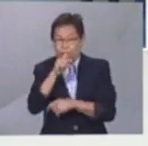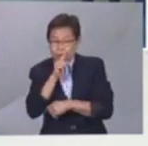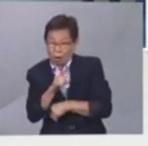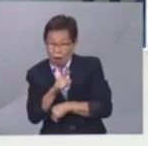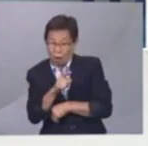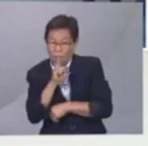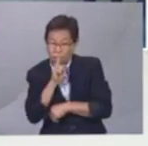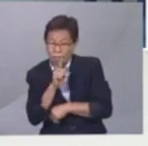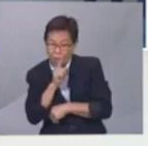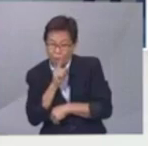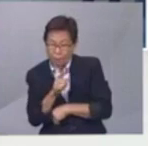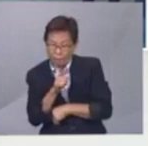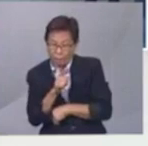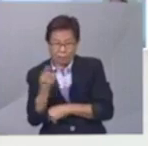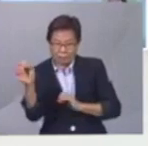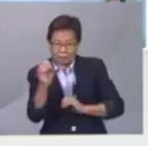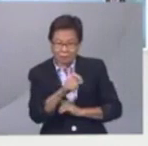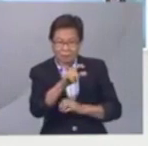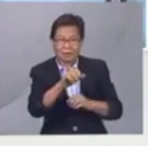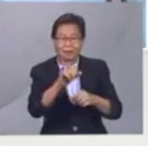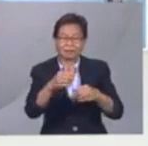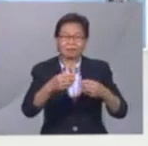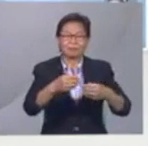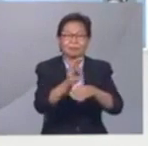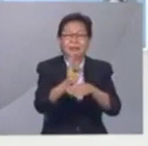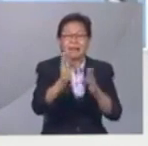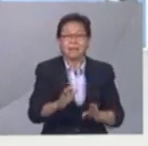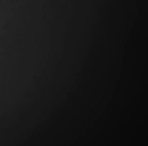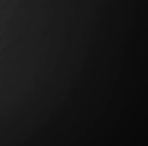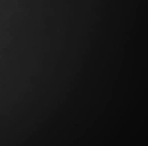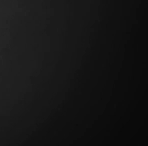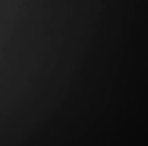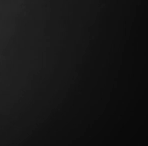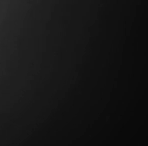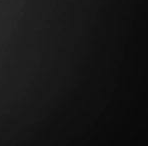memastikan mereka juga tiada jangkitan COVID-19 ini. Ya.